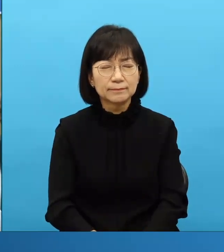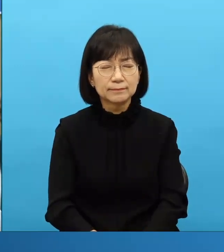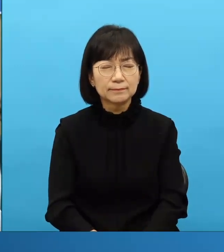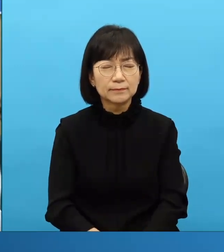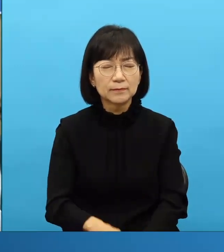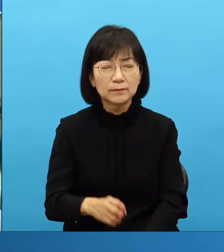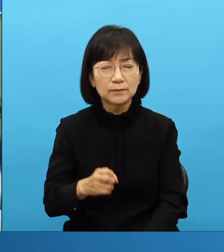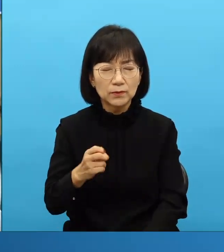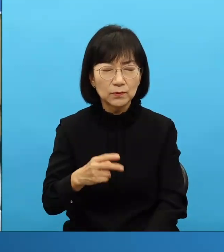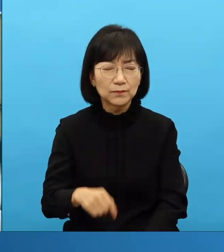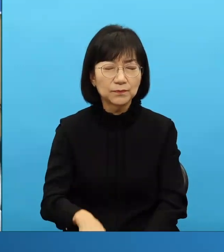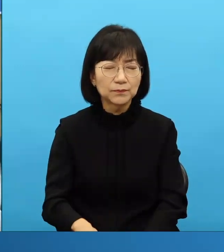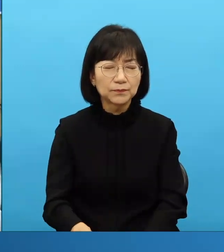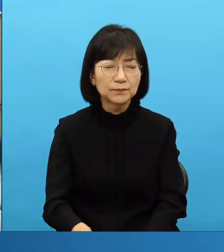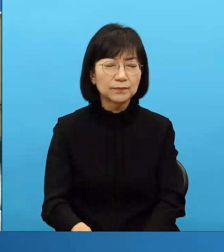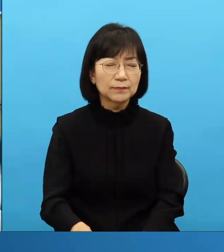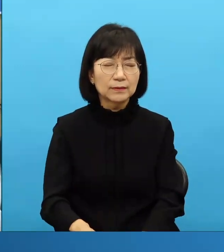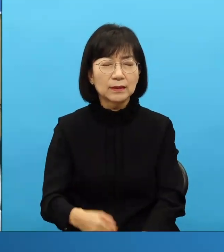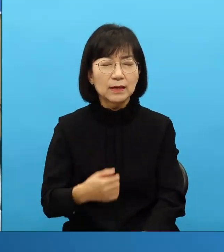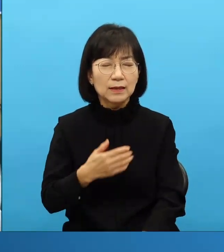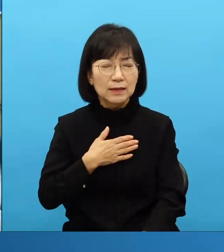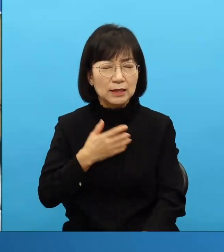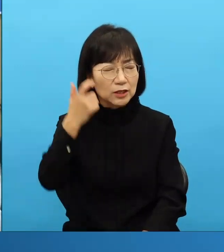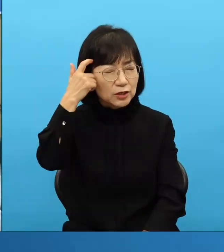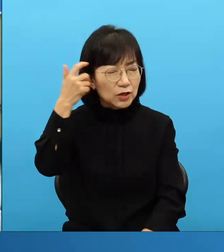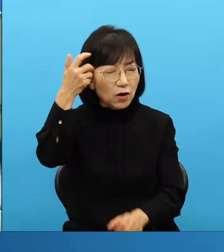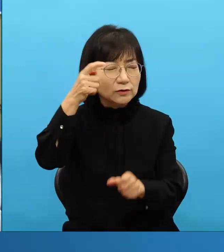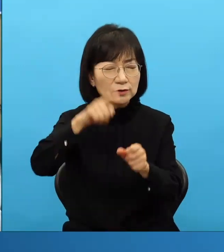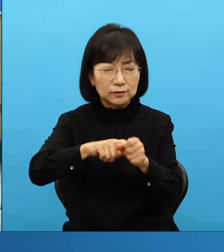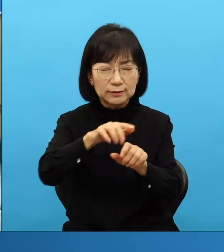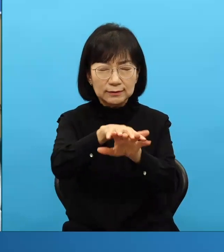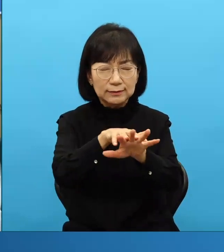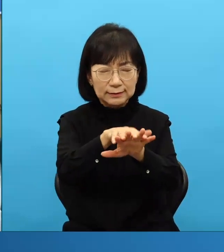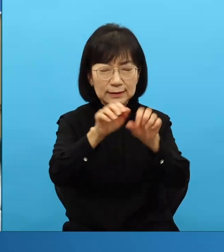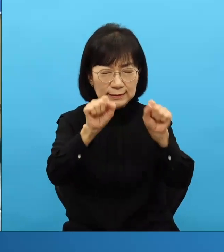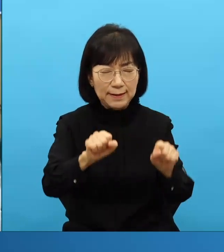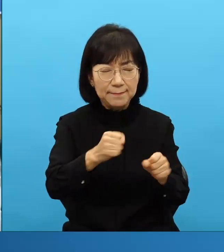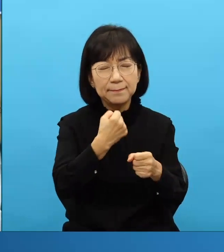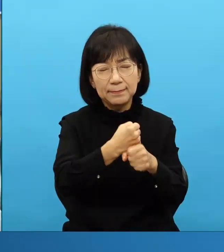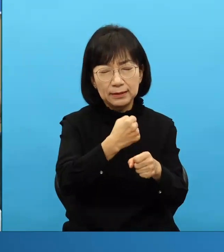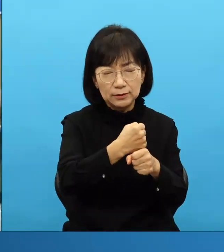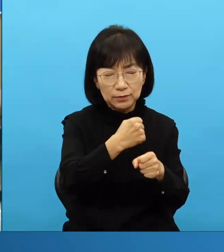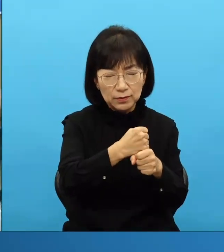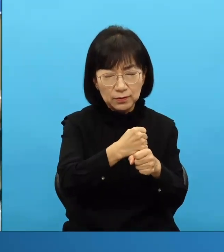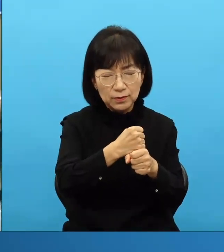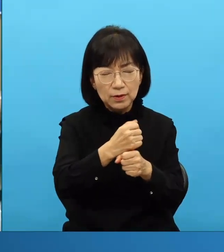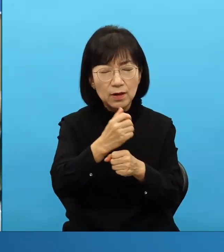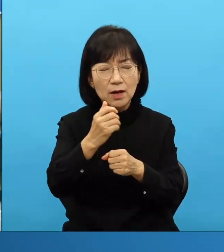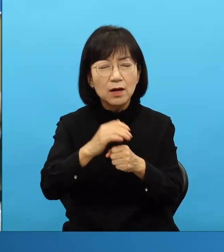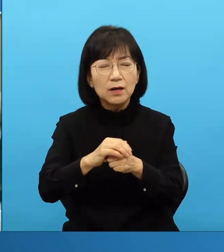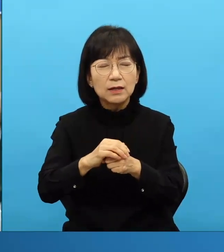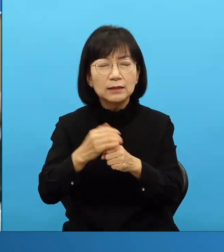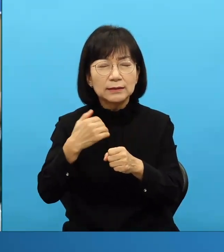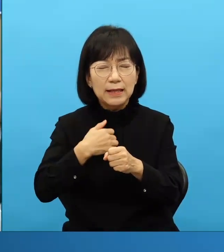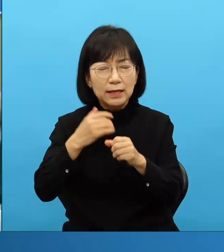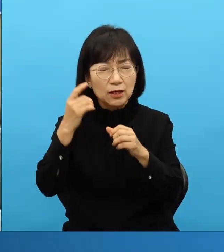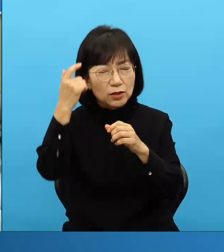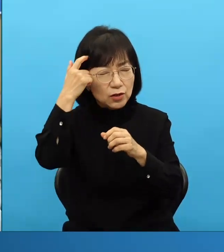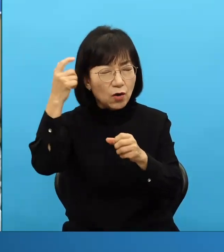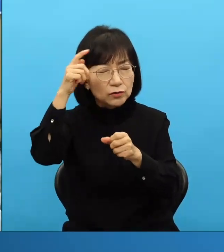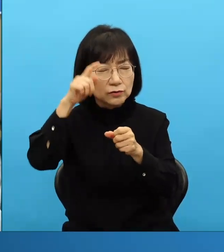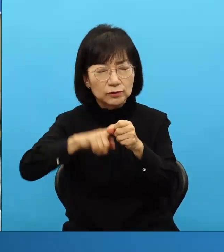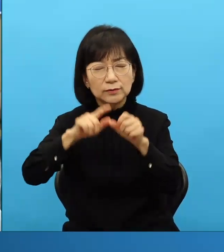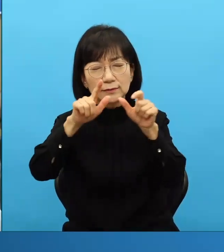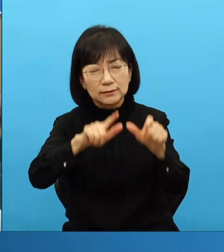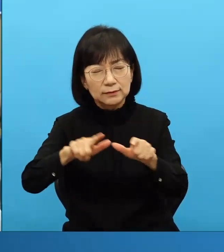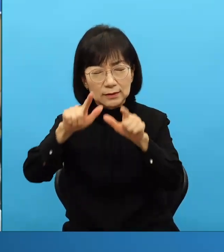카이로스 시간이 영적 시스템이 되어 미래의 삶이 축복의 통로가 되게 하옵소서. For this work, may my